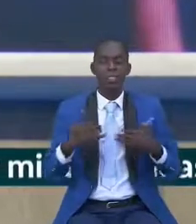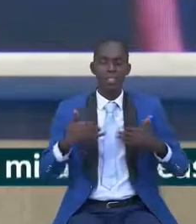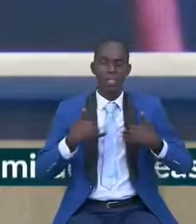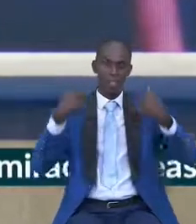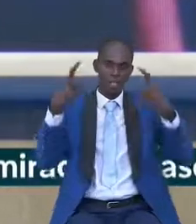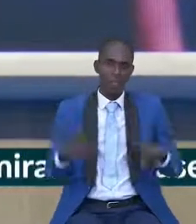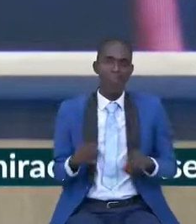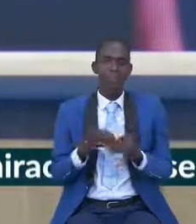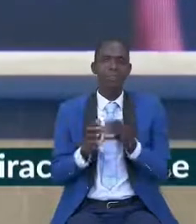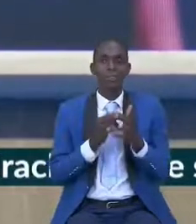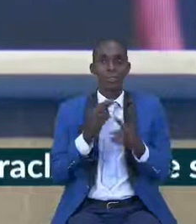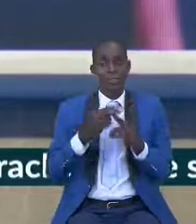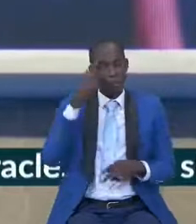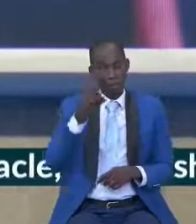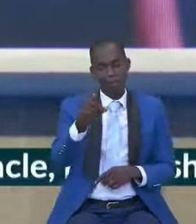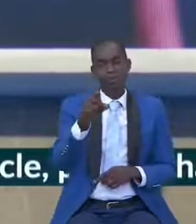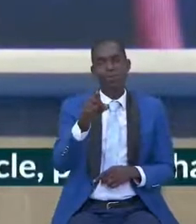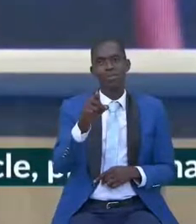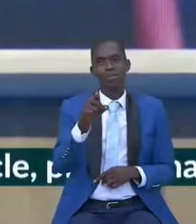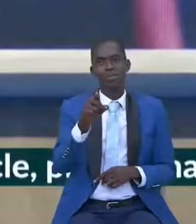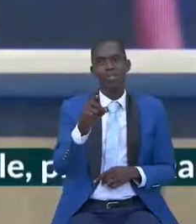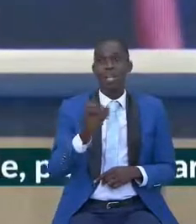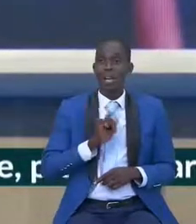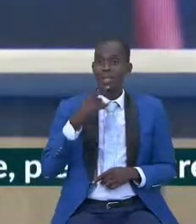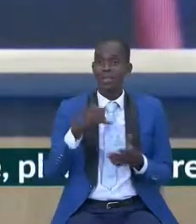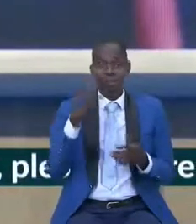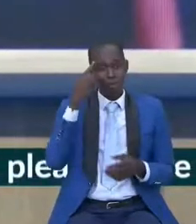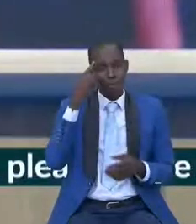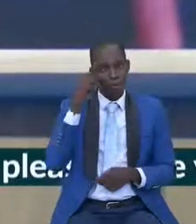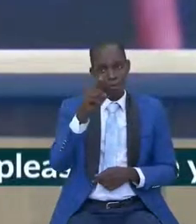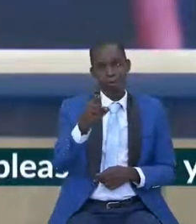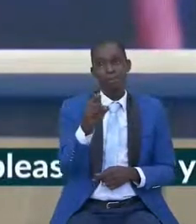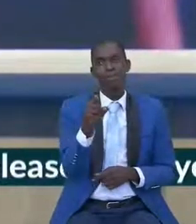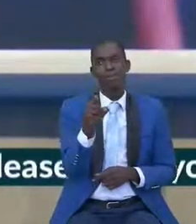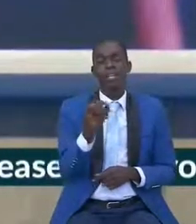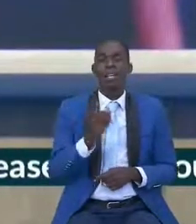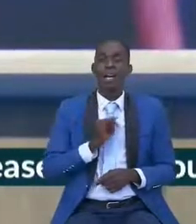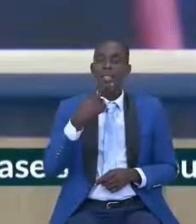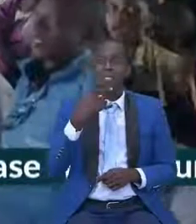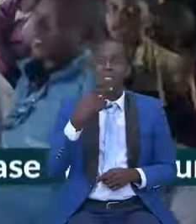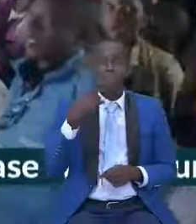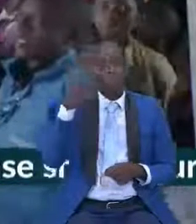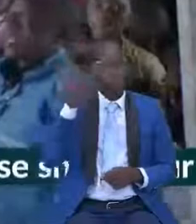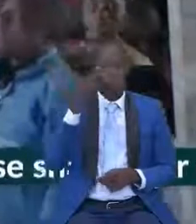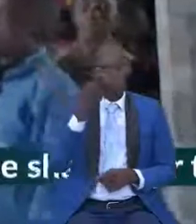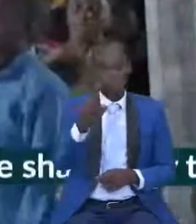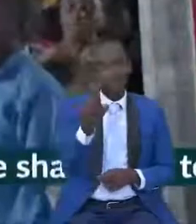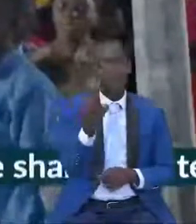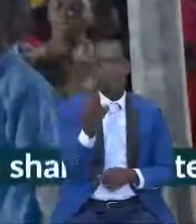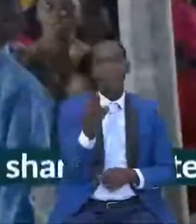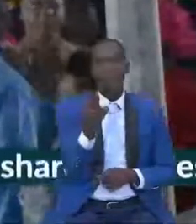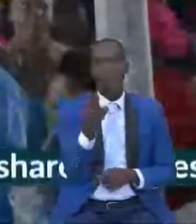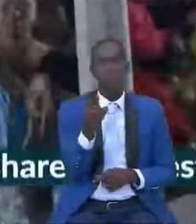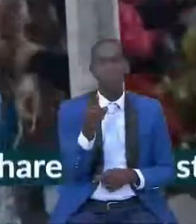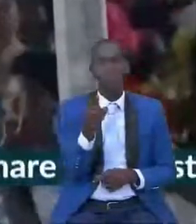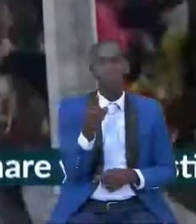pas les autres. Observe-toi, c'est fait. Pour toi. J'ai dit pour toi. J'ai